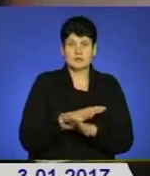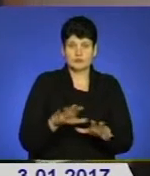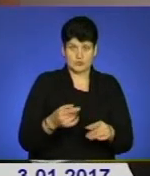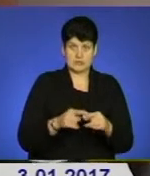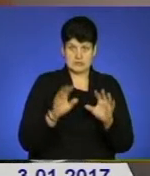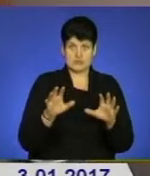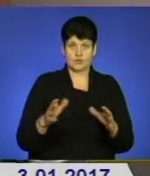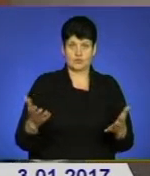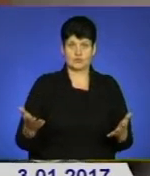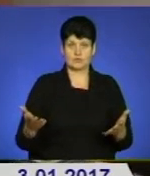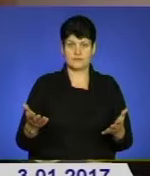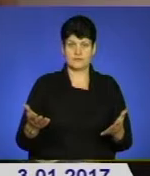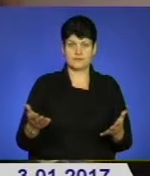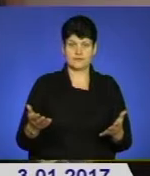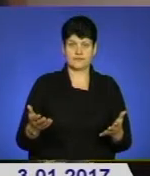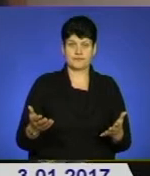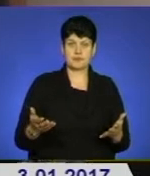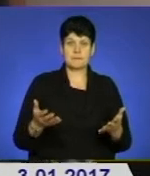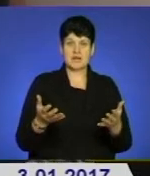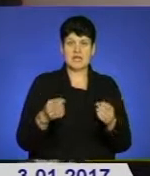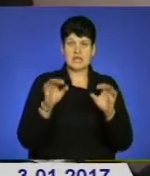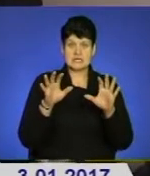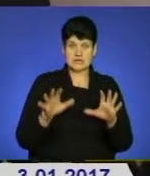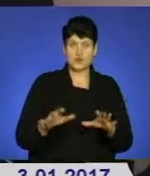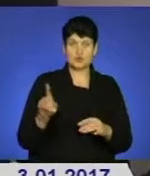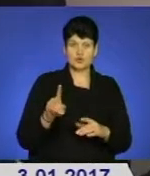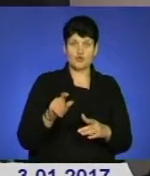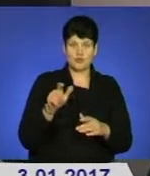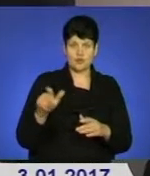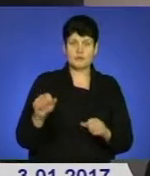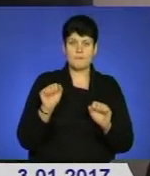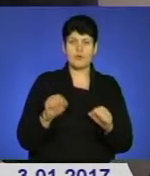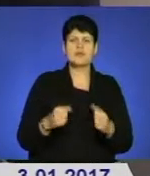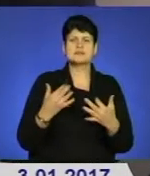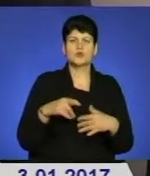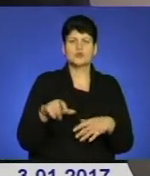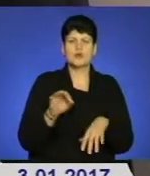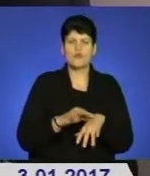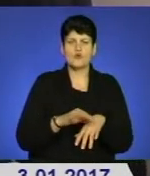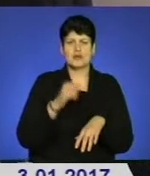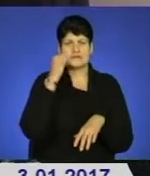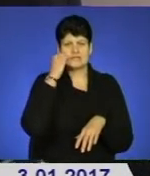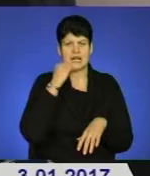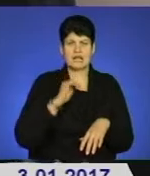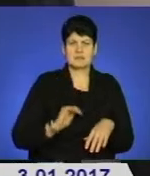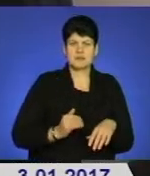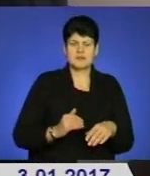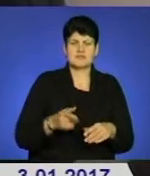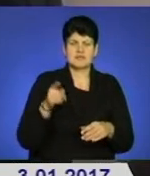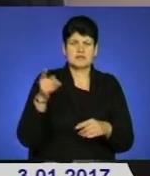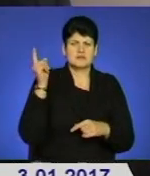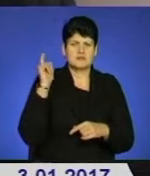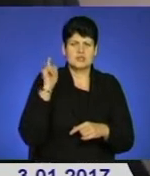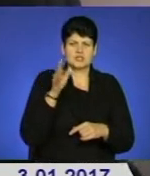закону. То Верховна Рада прийняла закон такий, щоб люди могли, а скільки людей хворіє, а скільки стареньких підприємців, за ті добрі часи,